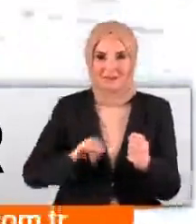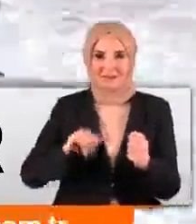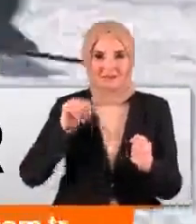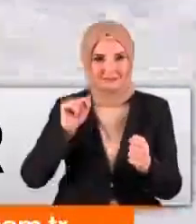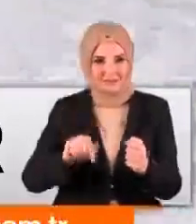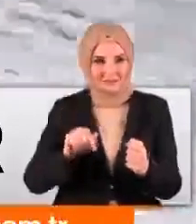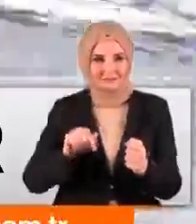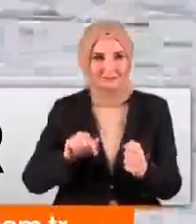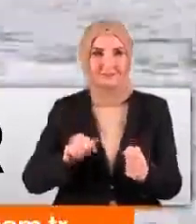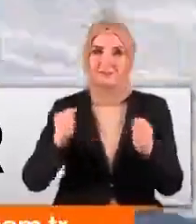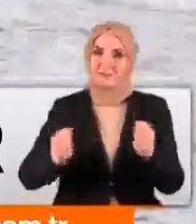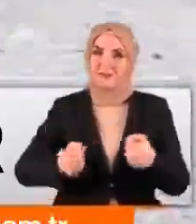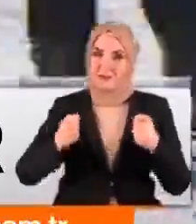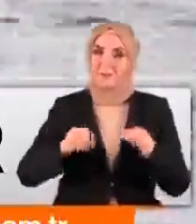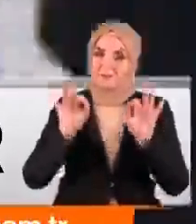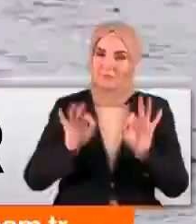bırakıyorlar.